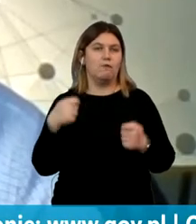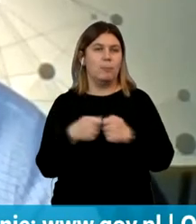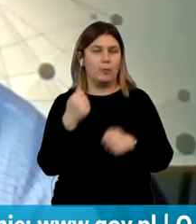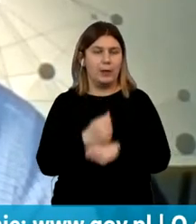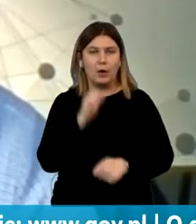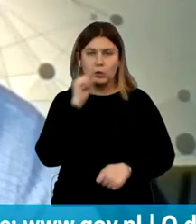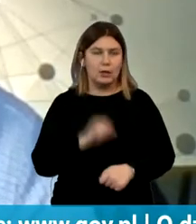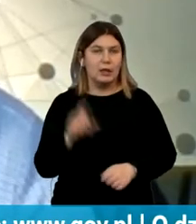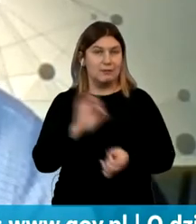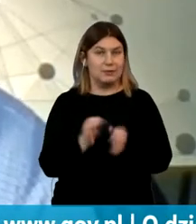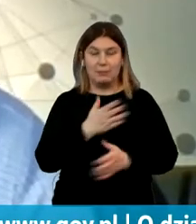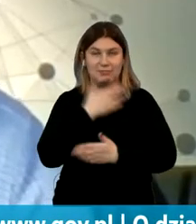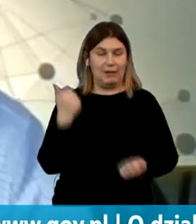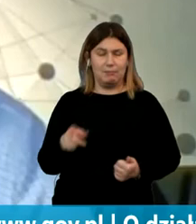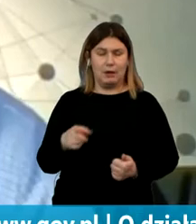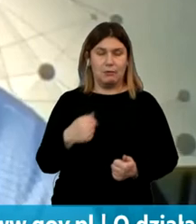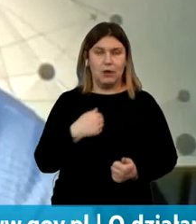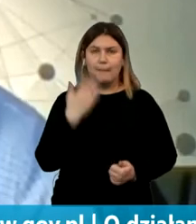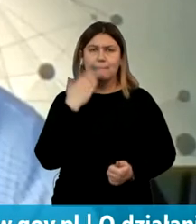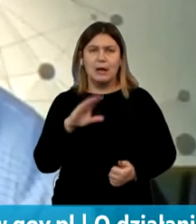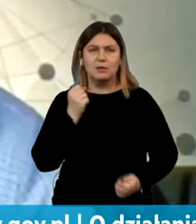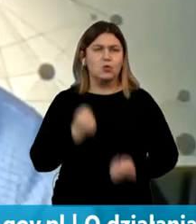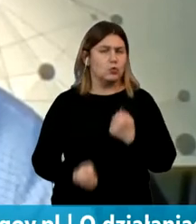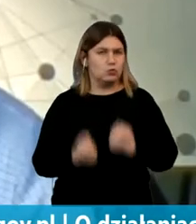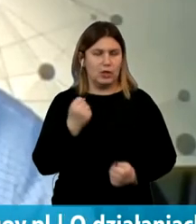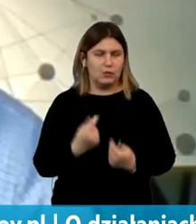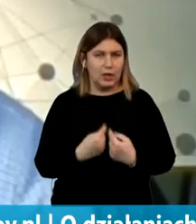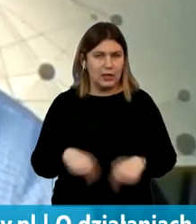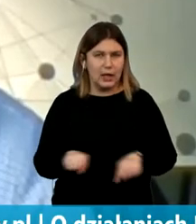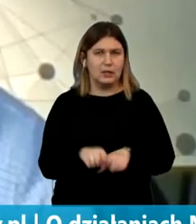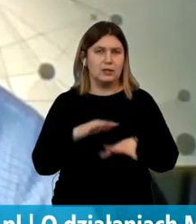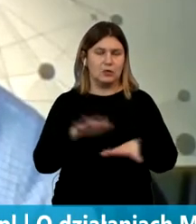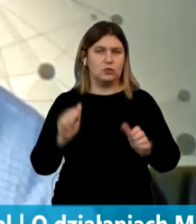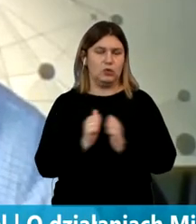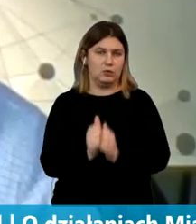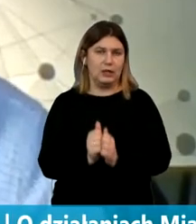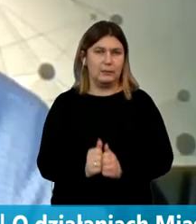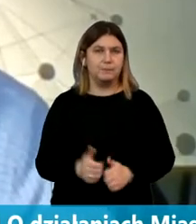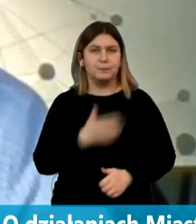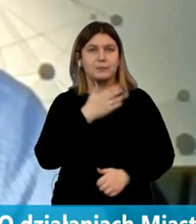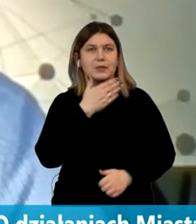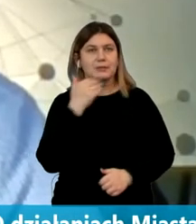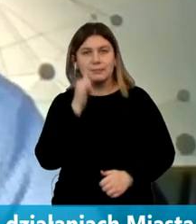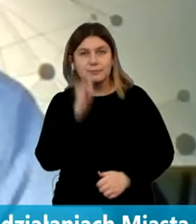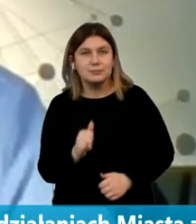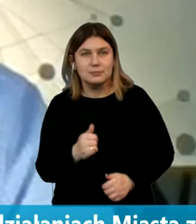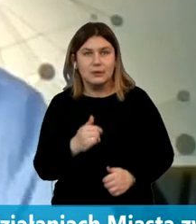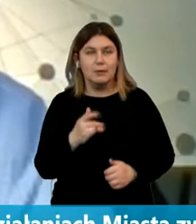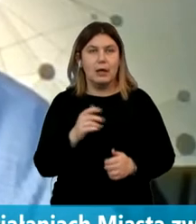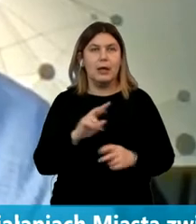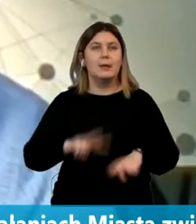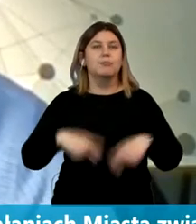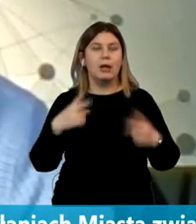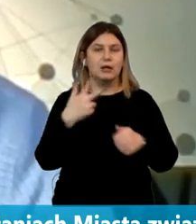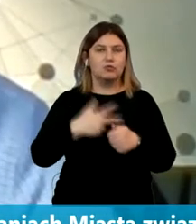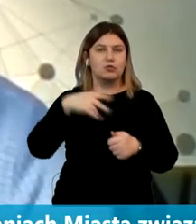tych środków nie było, byłoby nam bardzo ciężko realizować tak wiele zadań. Nie ma takiej możliwości, aby Szczecin przeznaczał